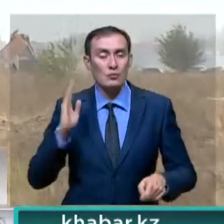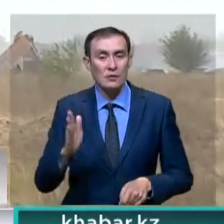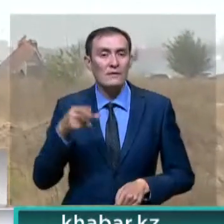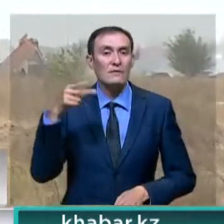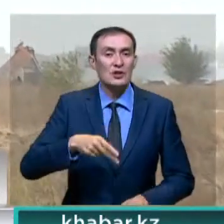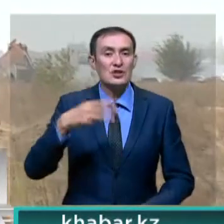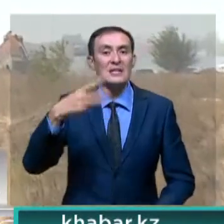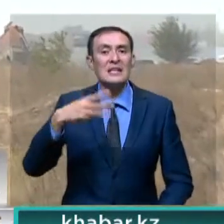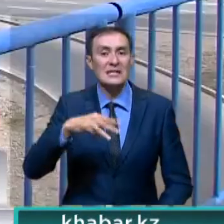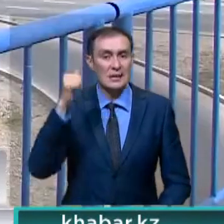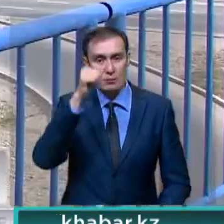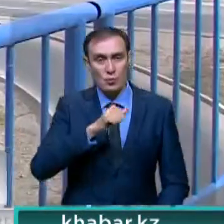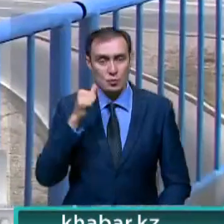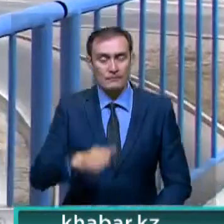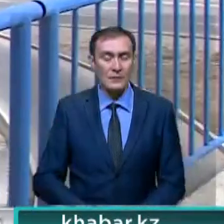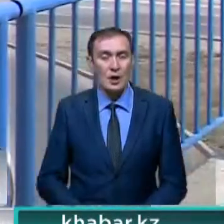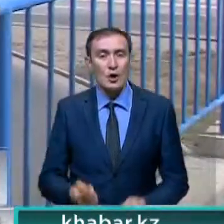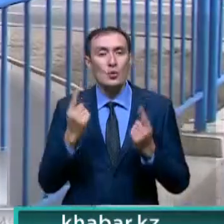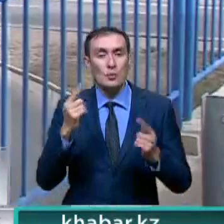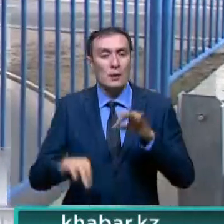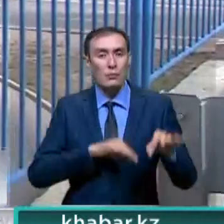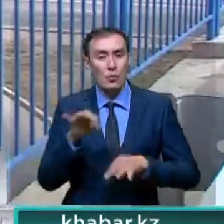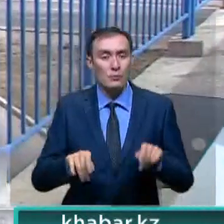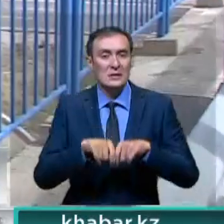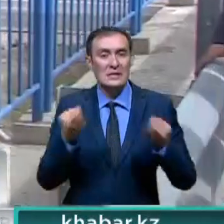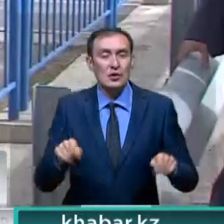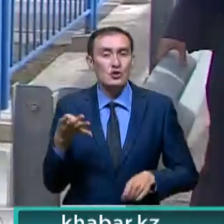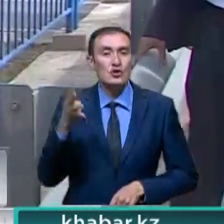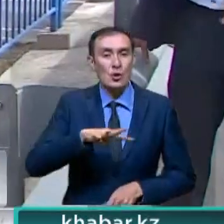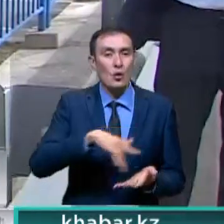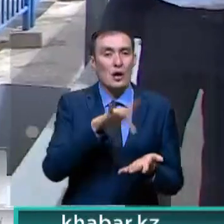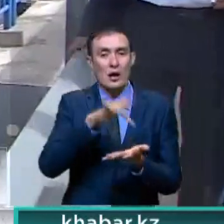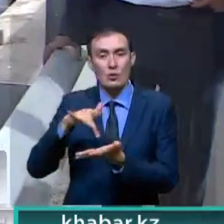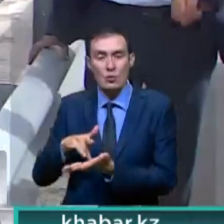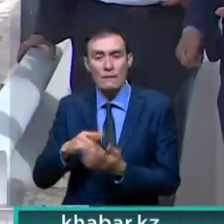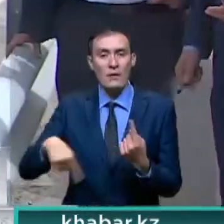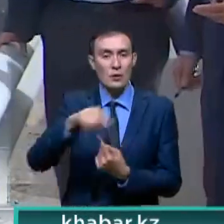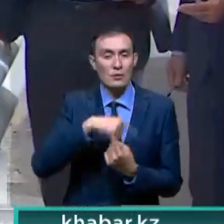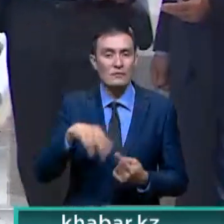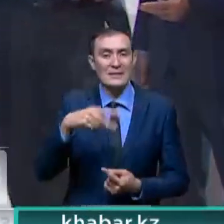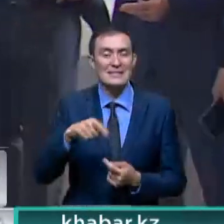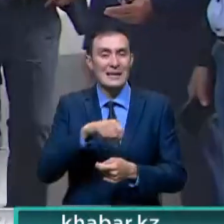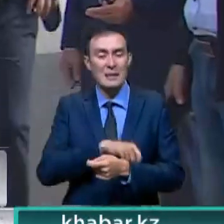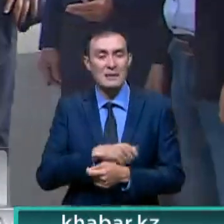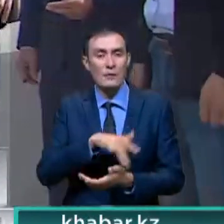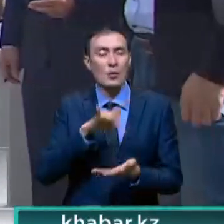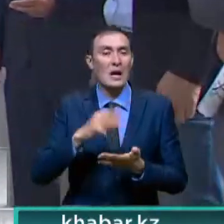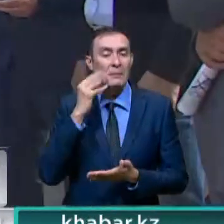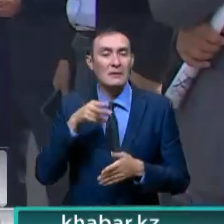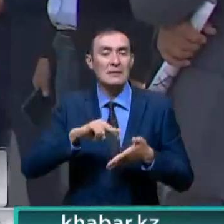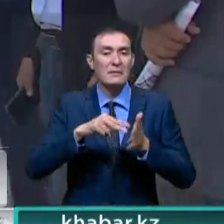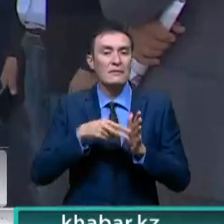к 2030 году. Амбициозный проект по созданию 4 городов-спутников в 20 километрах от Алматы задумали еще